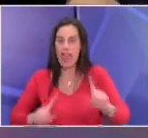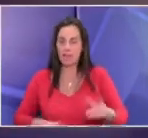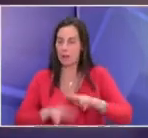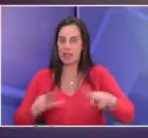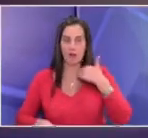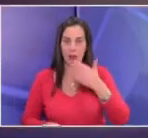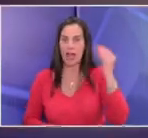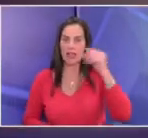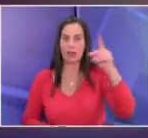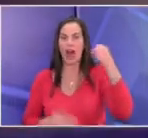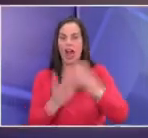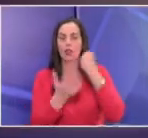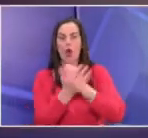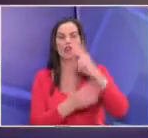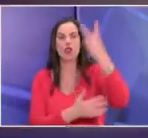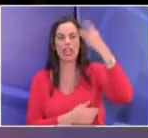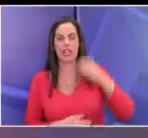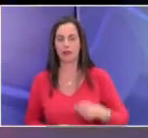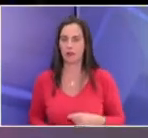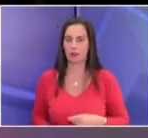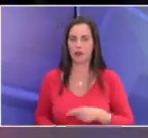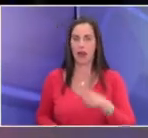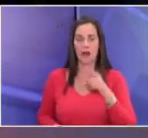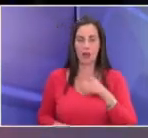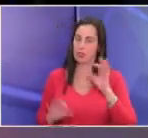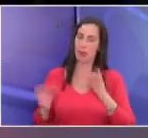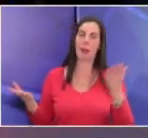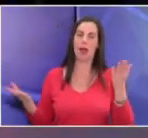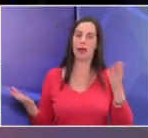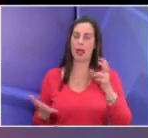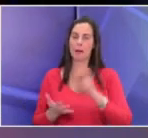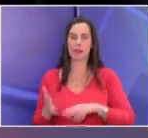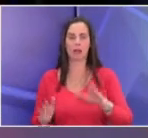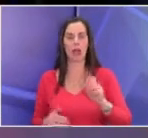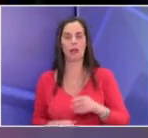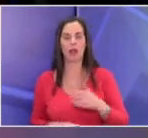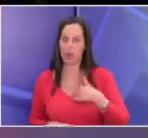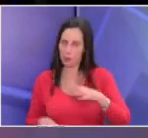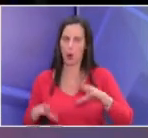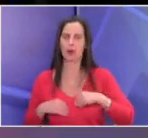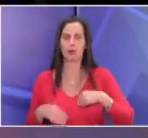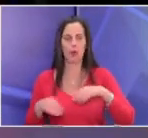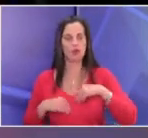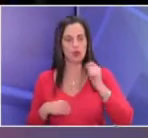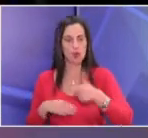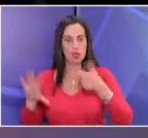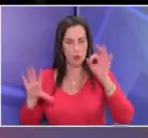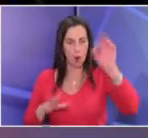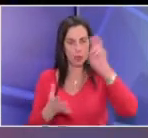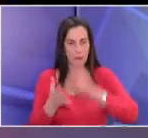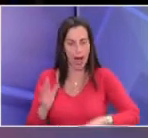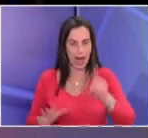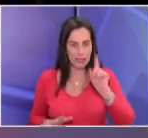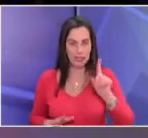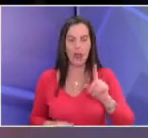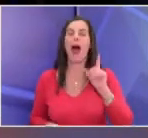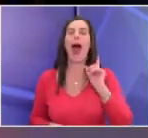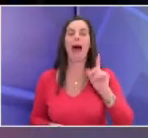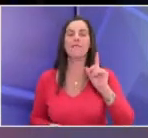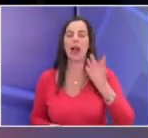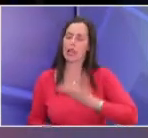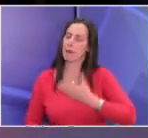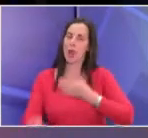מאוד בעתיד בארצות הברית וטיפלו בה. כן, ואפשר לטפל בזה. אפשר לטפל בזה. גם מדיניות של אפס סובלנות לאלימות בתוך מערכת